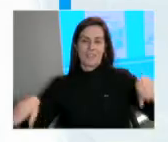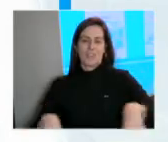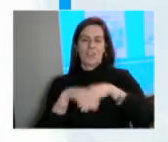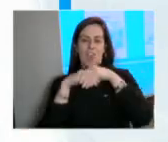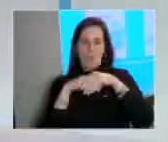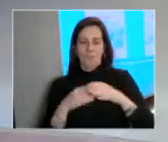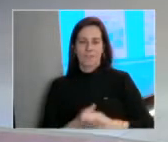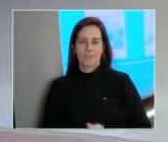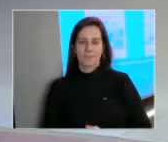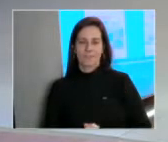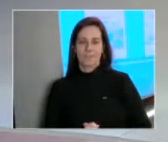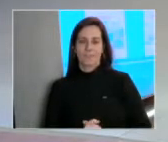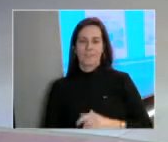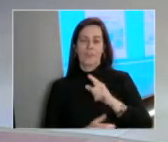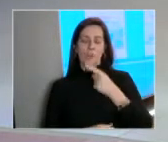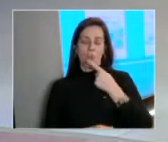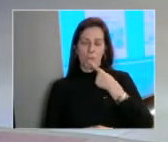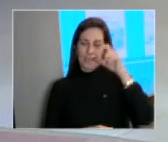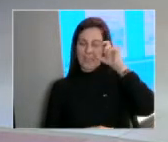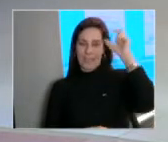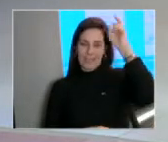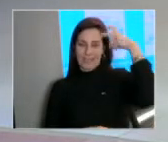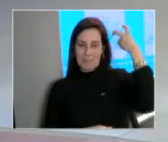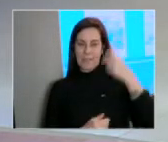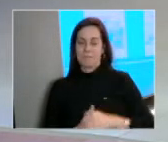נובל לשלום. כך אחמד טיבי.